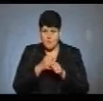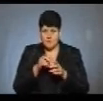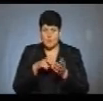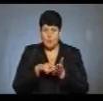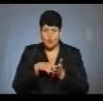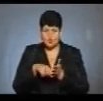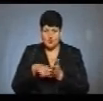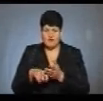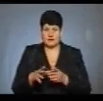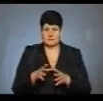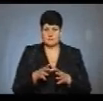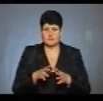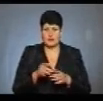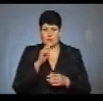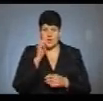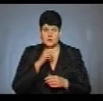відправлень «Укрпошти».